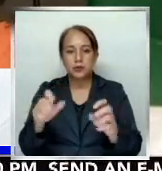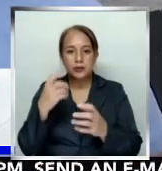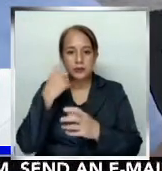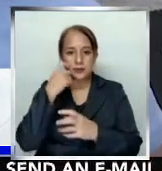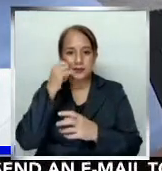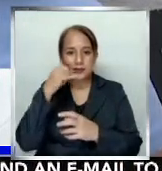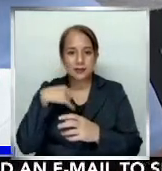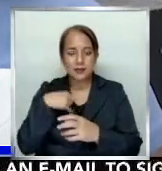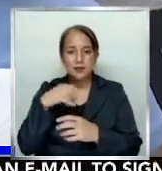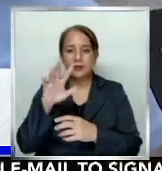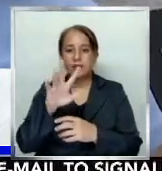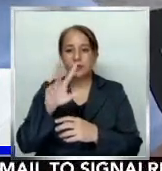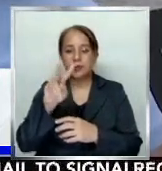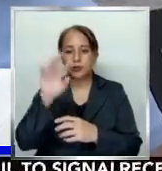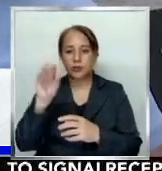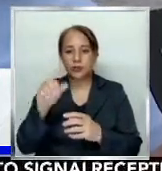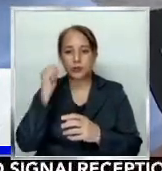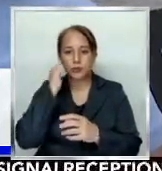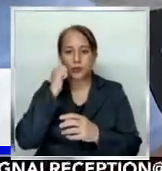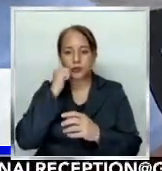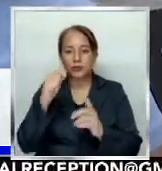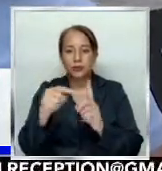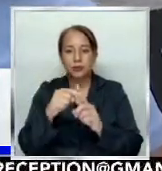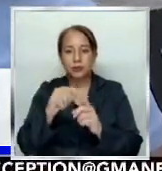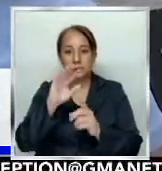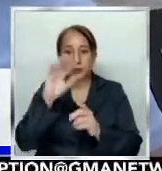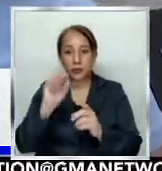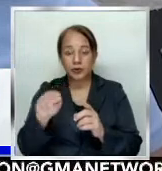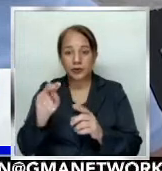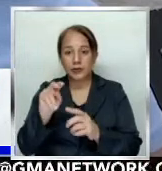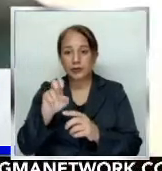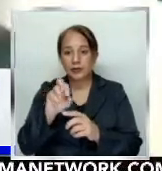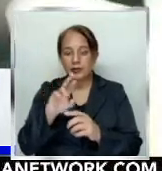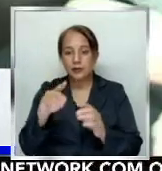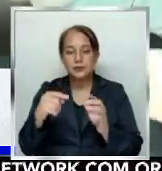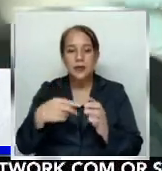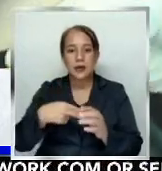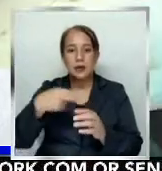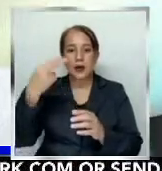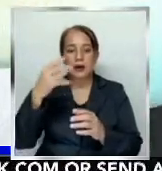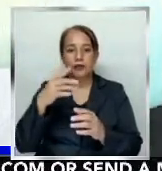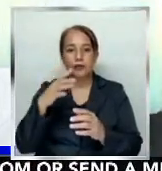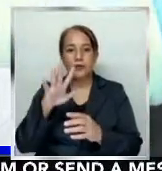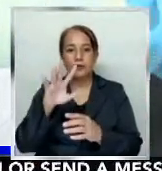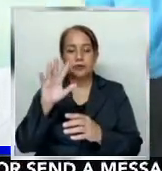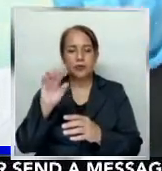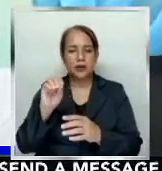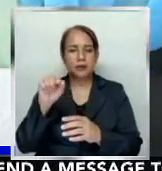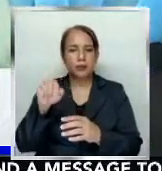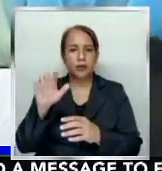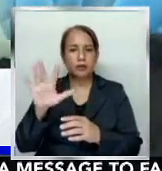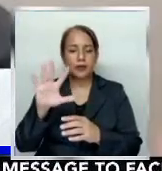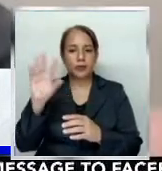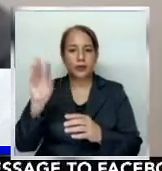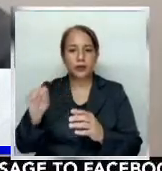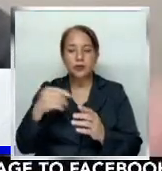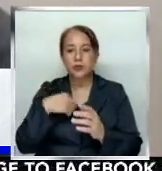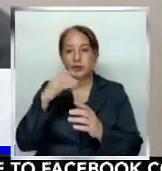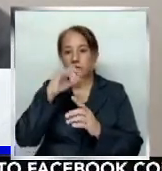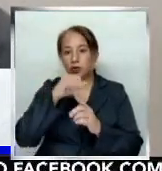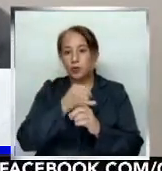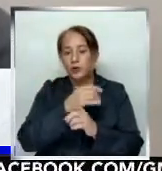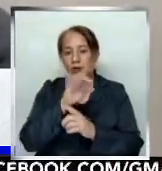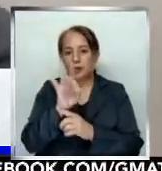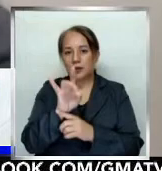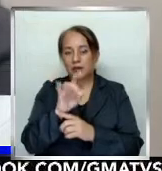daily positivity rate sa NCR. Bahagya lang na tumaas mula sa sinundang 50.5% noong January 8. Yung